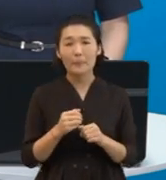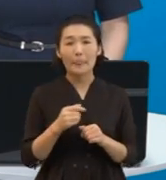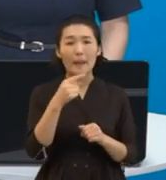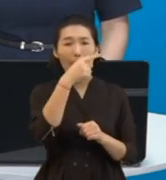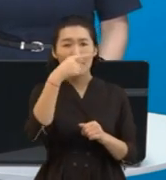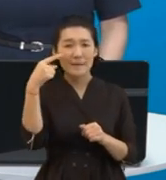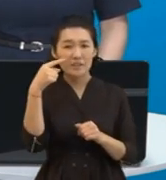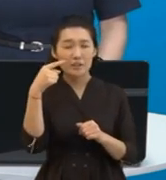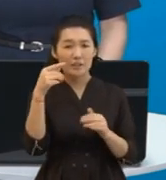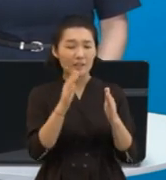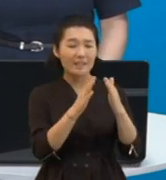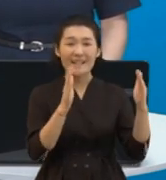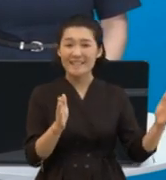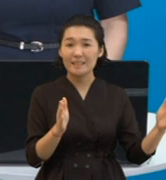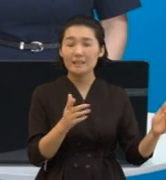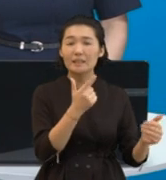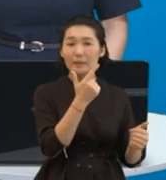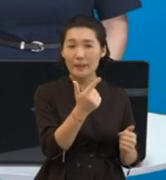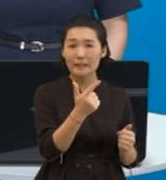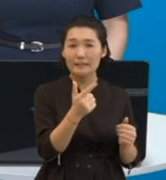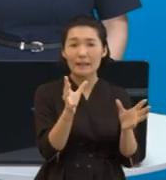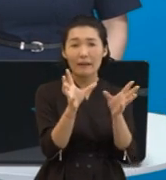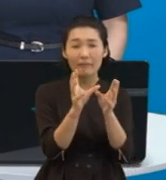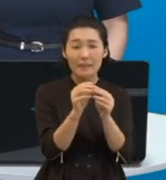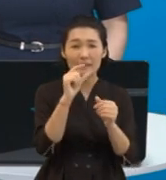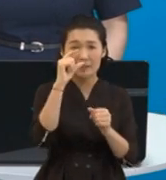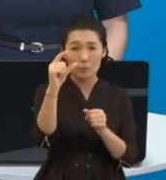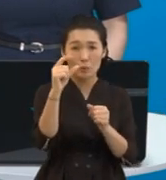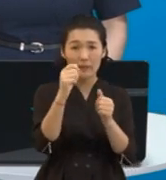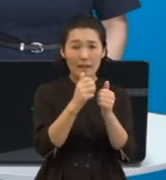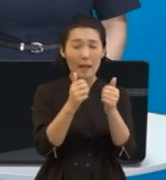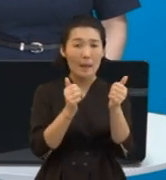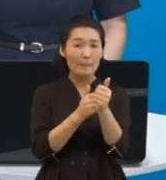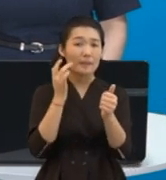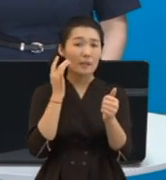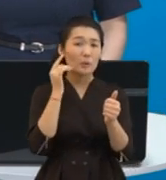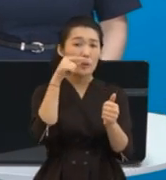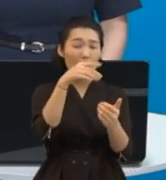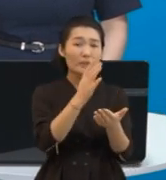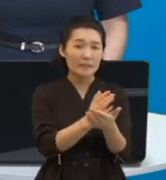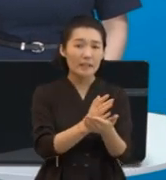разделительный мягкий знак вместе с буквой перед которой он стоит